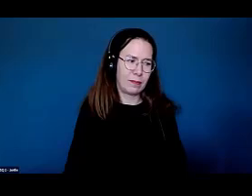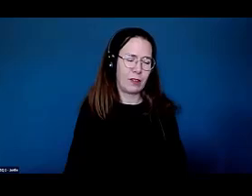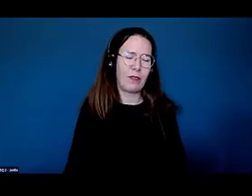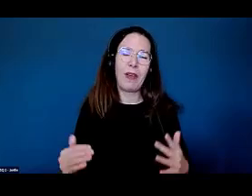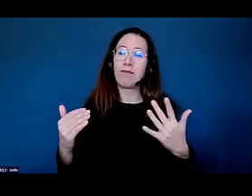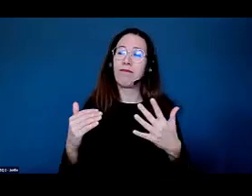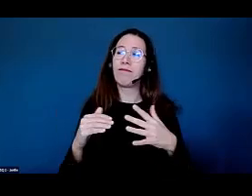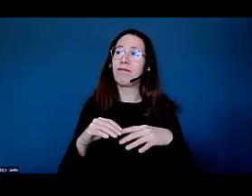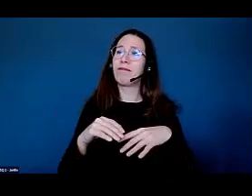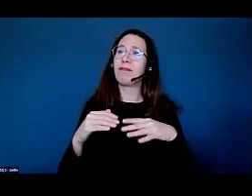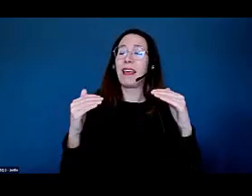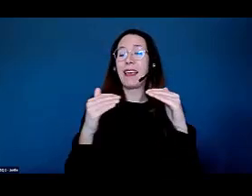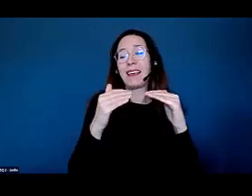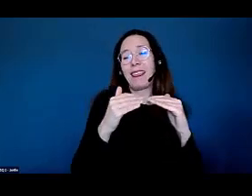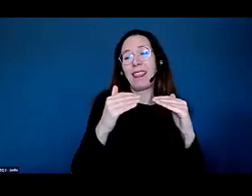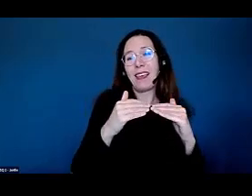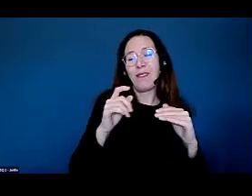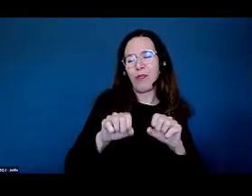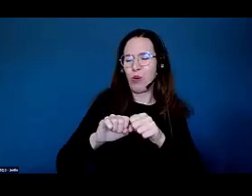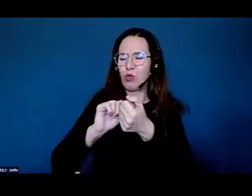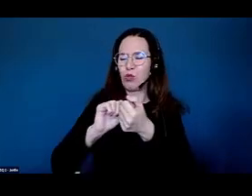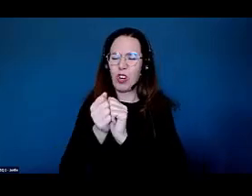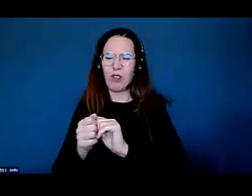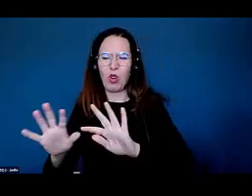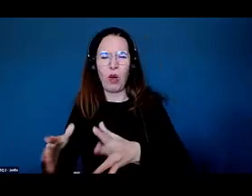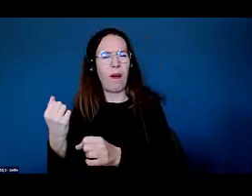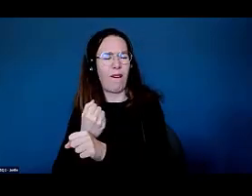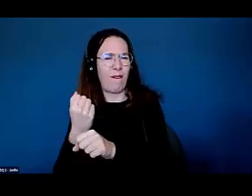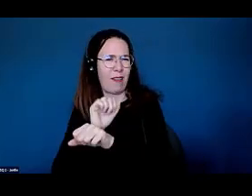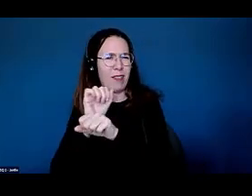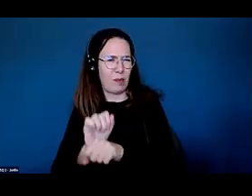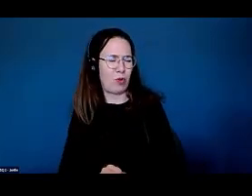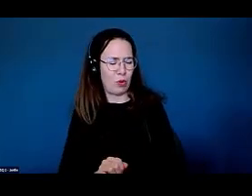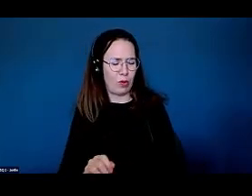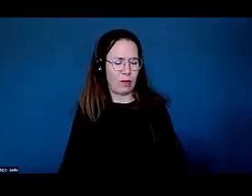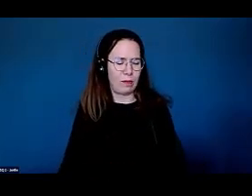œuvre à changer ces systèmes.